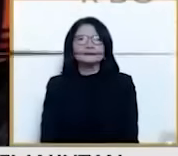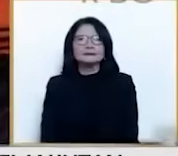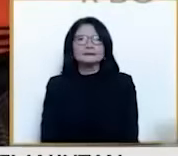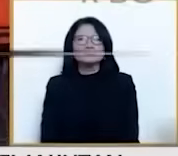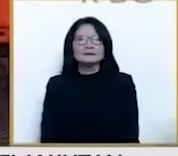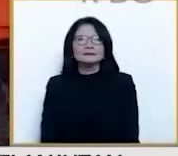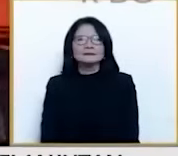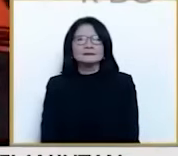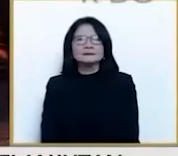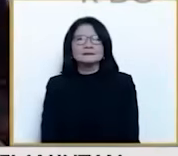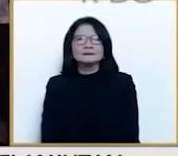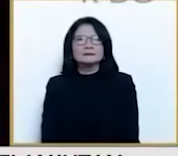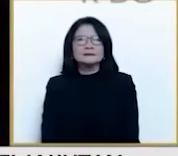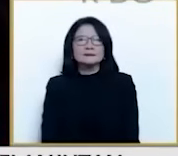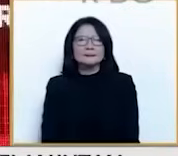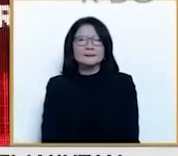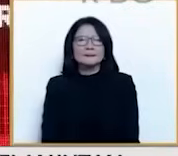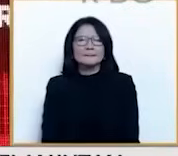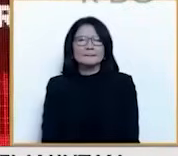Baik.